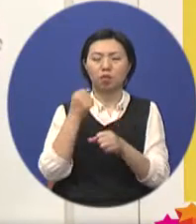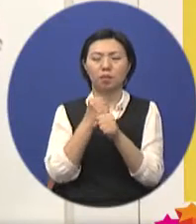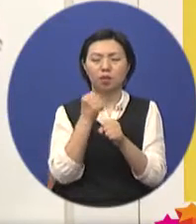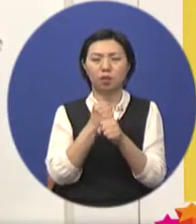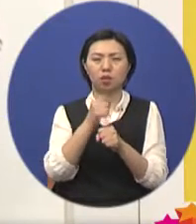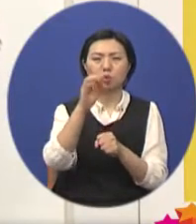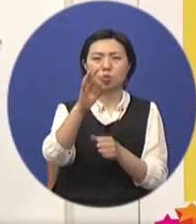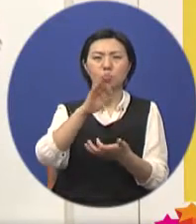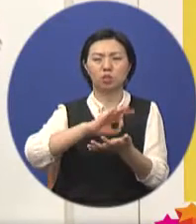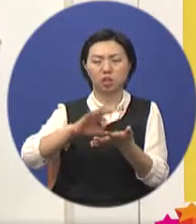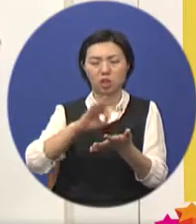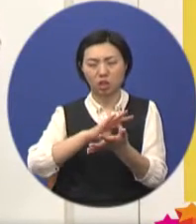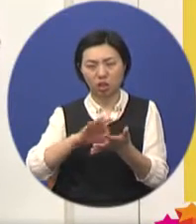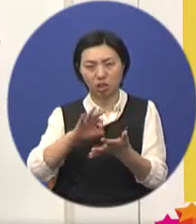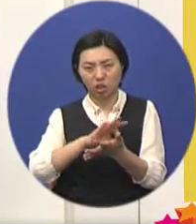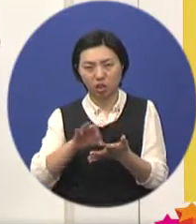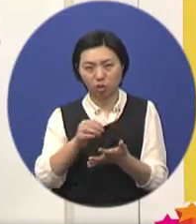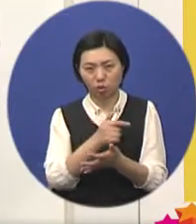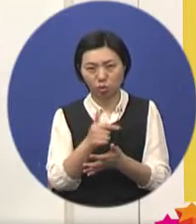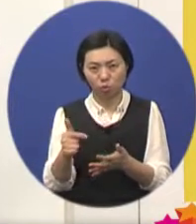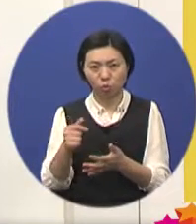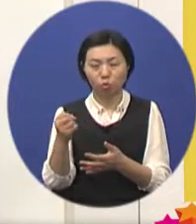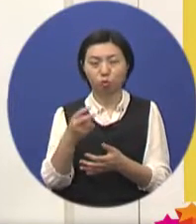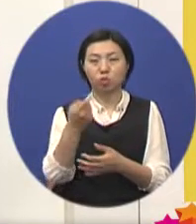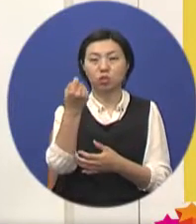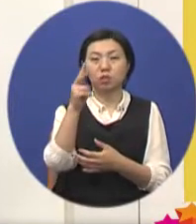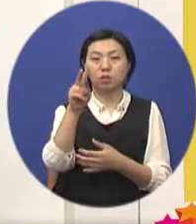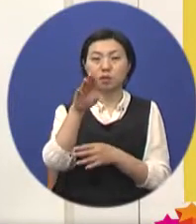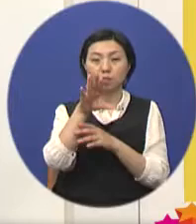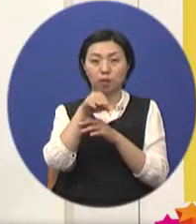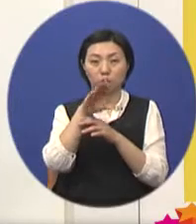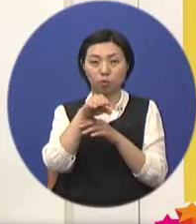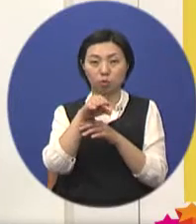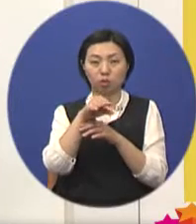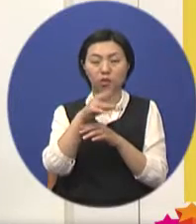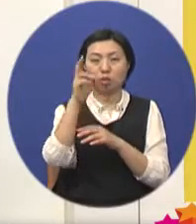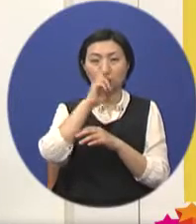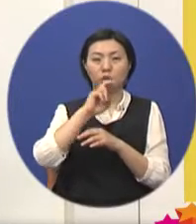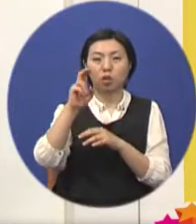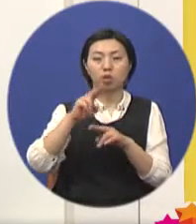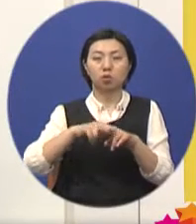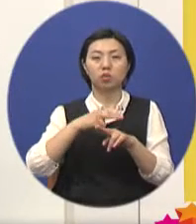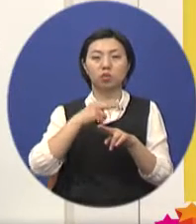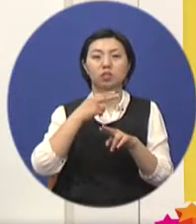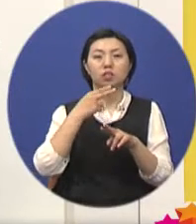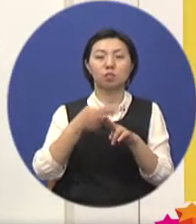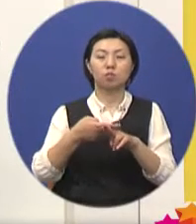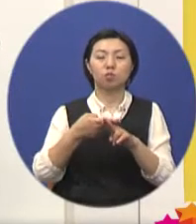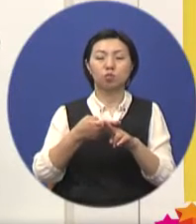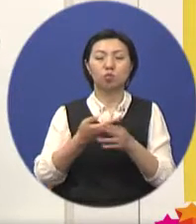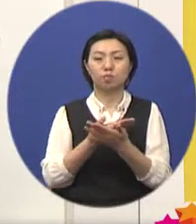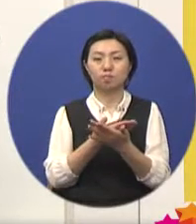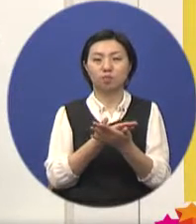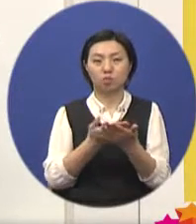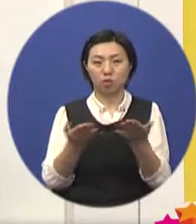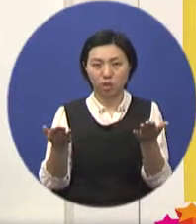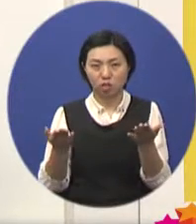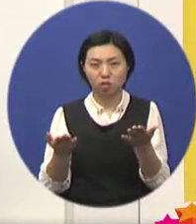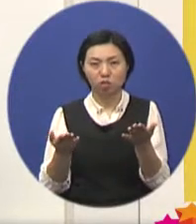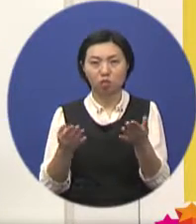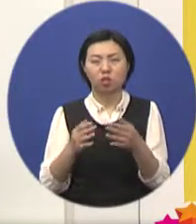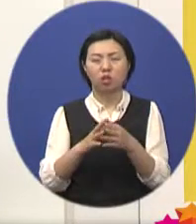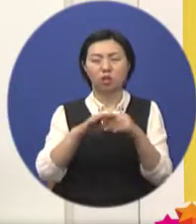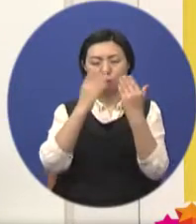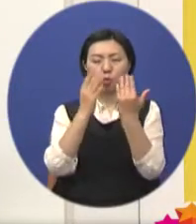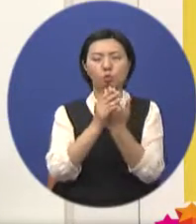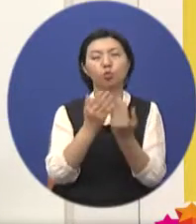들었고, 여기 이제 방송국에 이제 노래하고 퀴즈 하는데 제가 이제 좀 상품을 좀 이렇게 여러분께 다